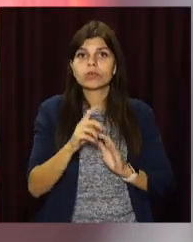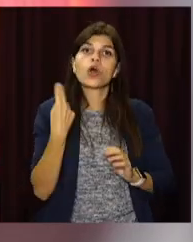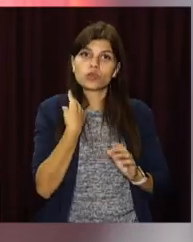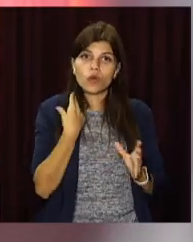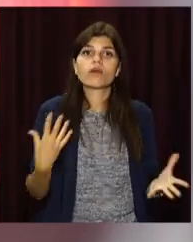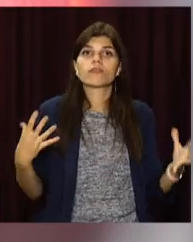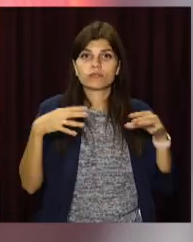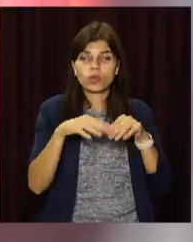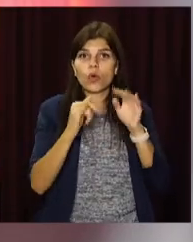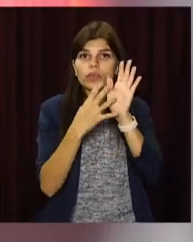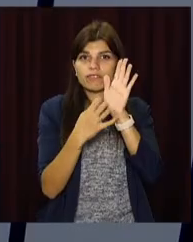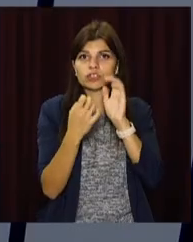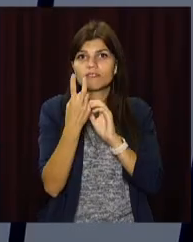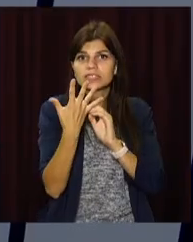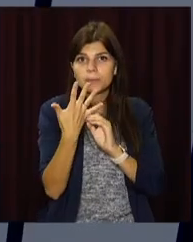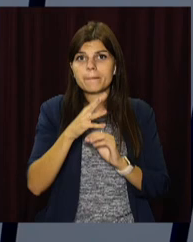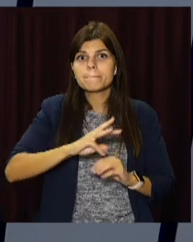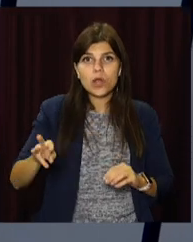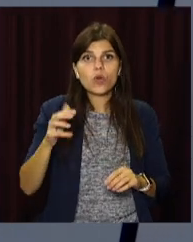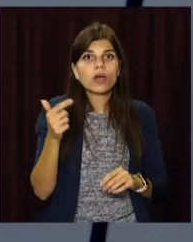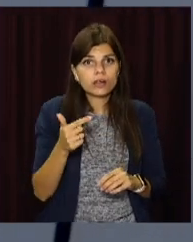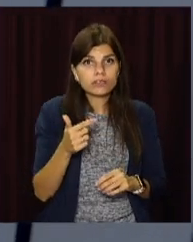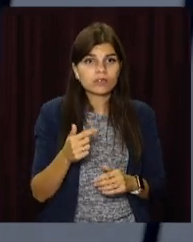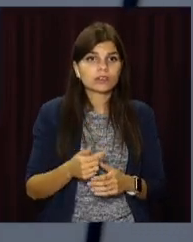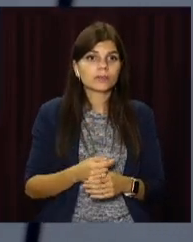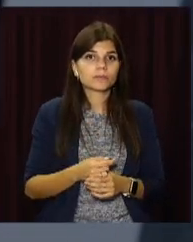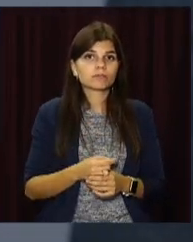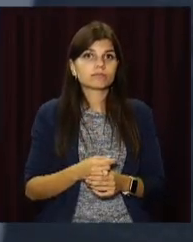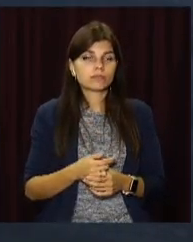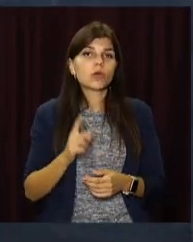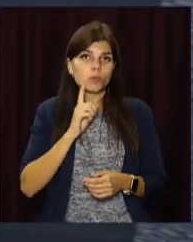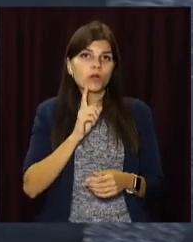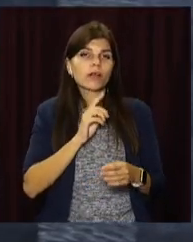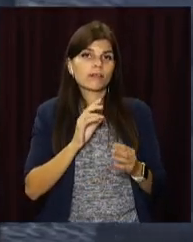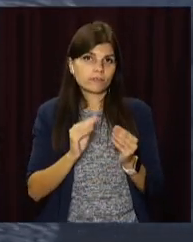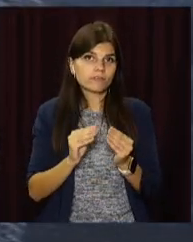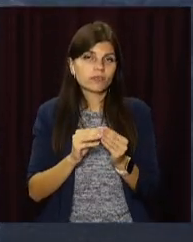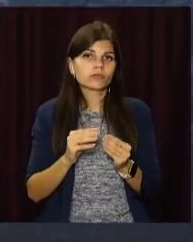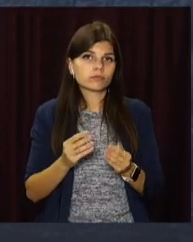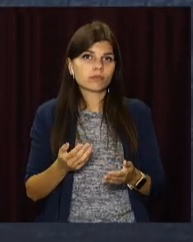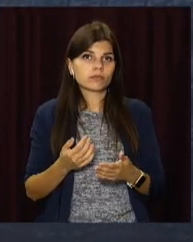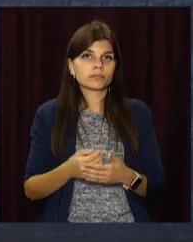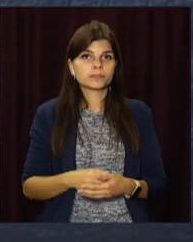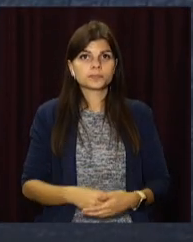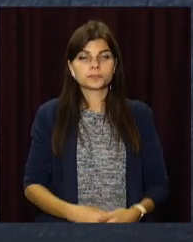від населення у 925 мільйонів гривень. Лада Донець, Олександр Вернигоров, Open News, телеканал «Відкритий».